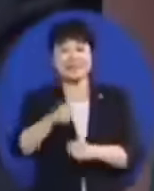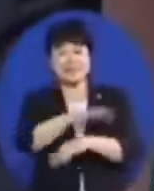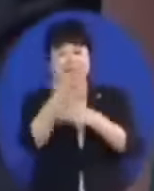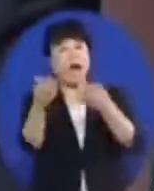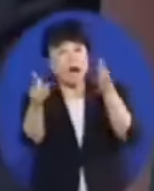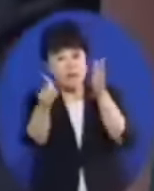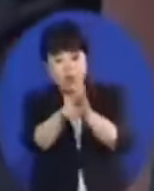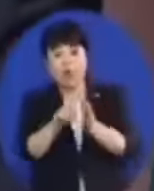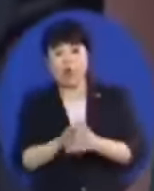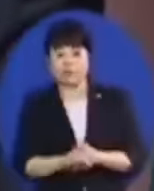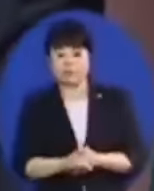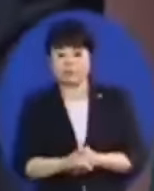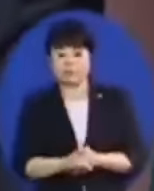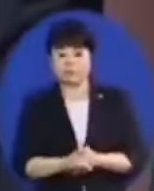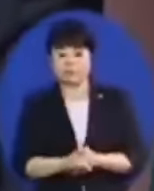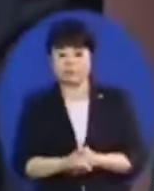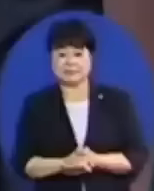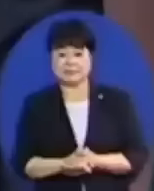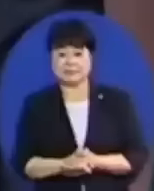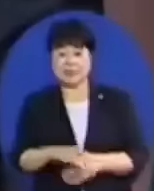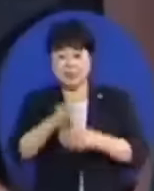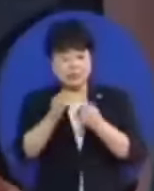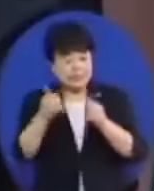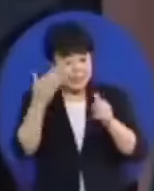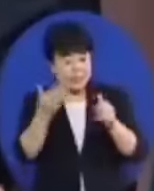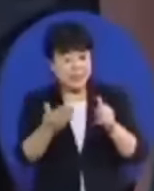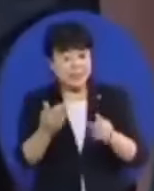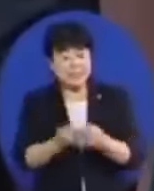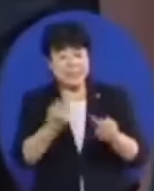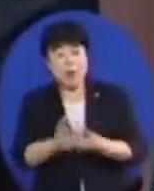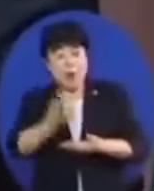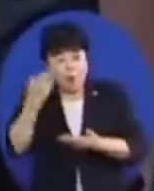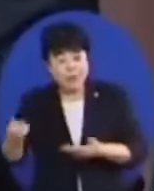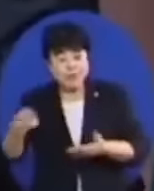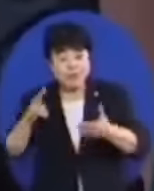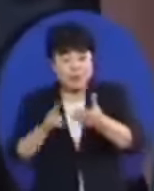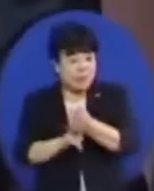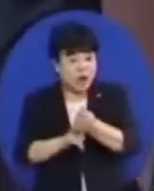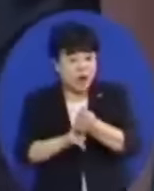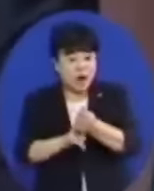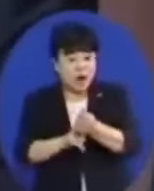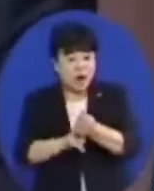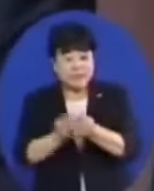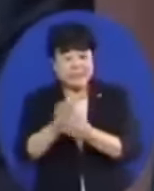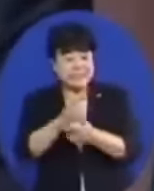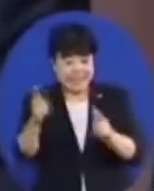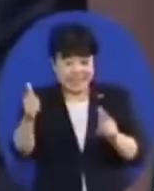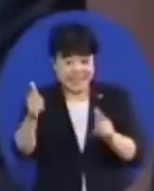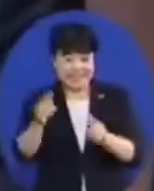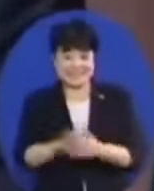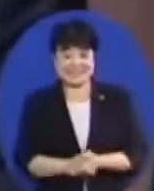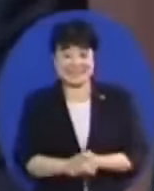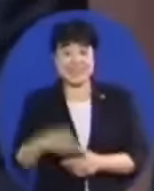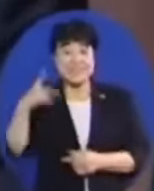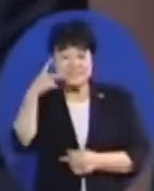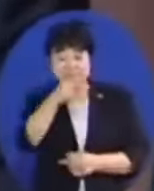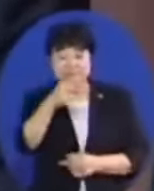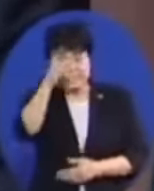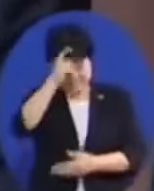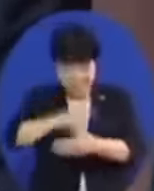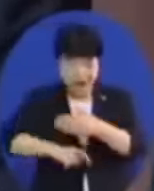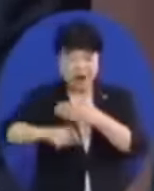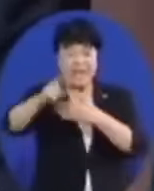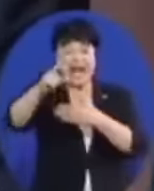믿지요. 그렇다고 해서 모든 사람에게 산이 옮겨가는 기적이 일어나지는 않습니다. 우리가 금식하고